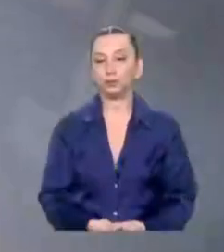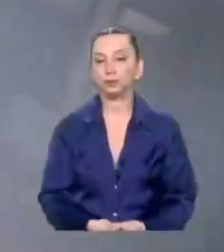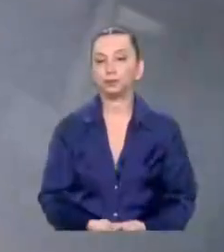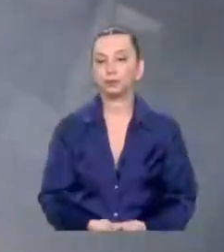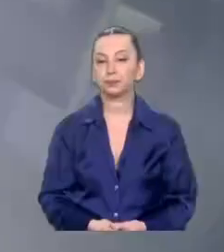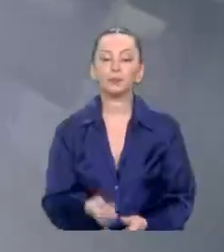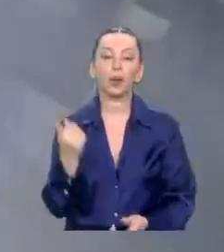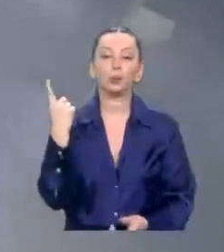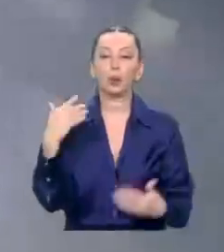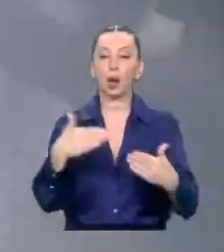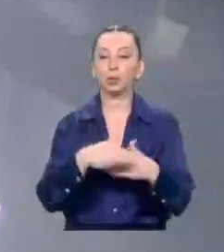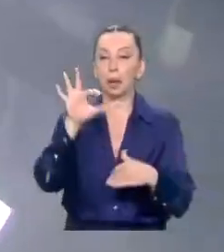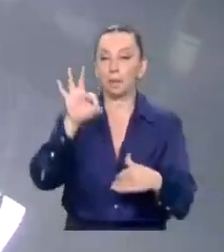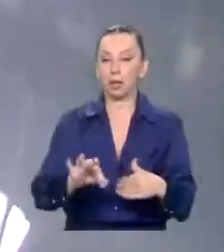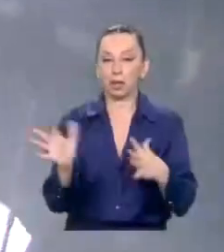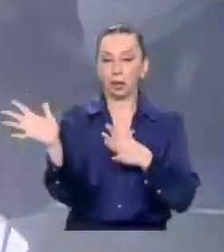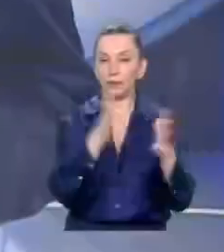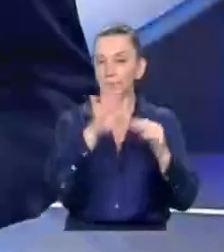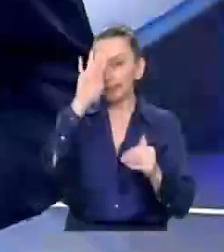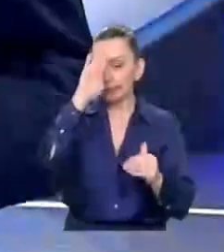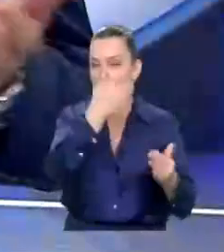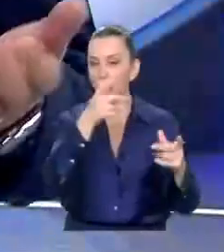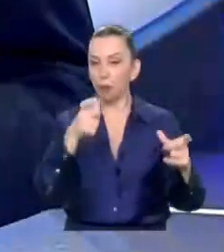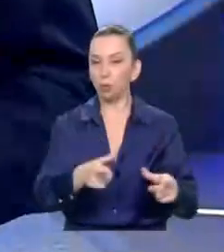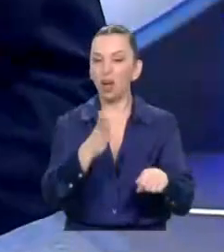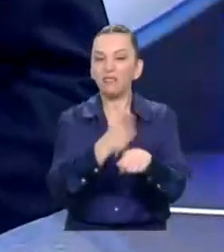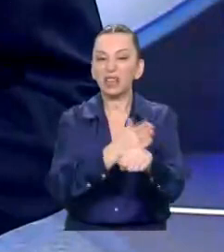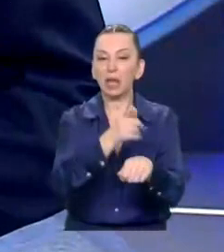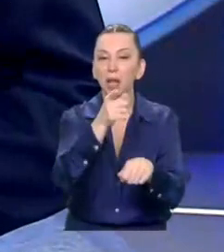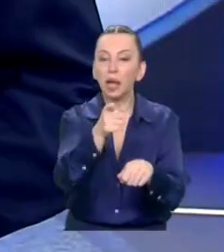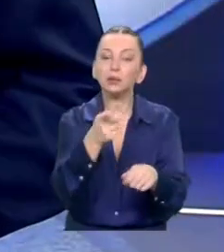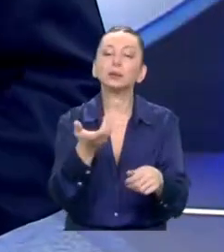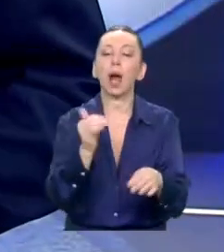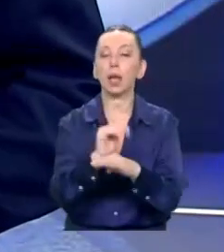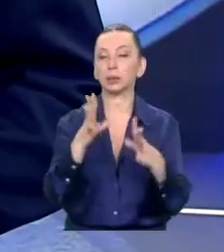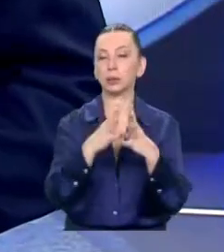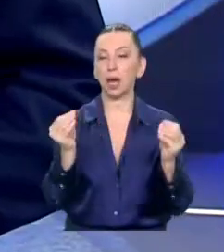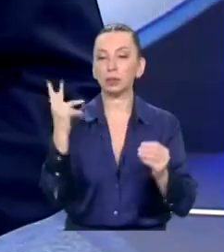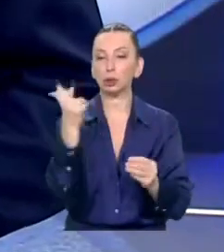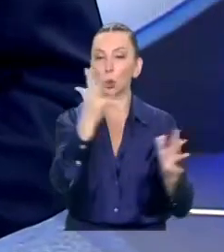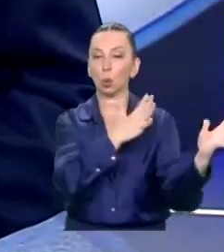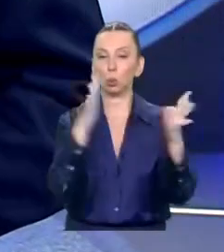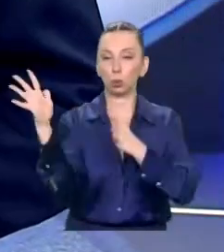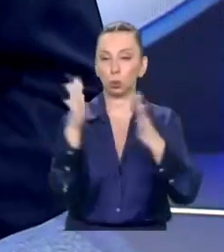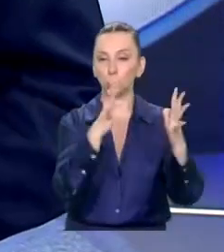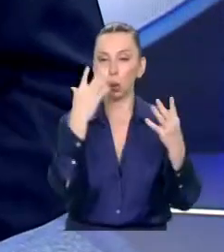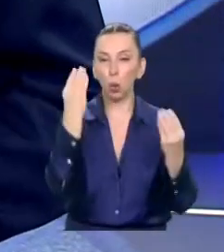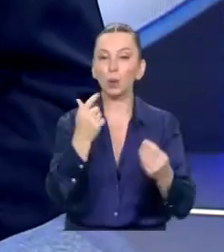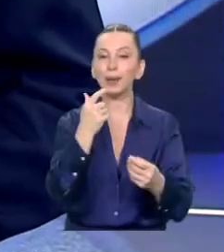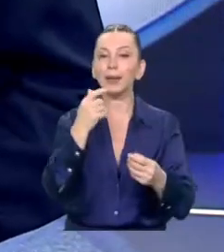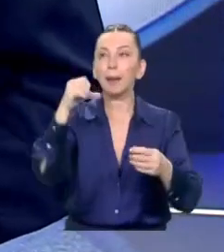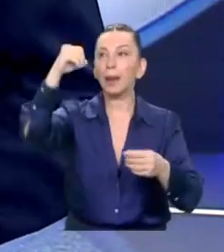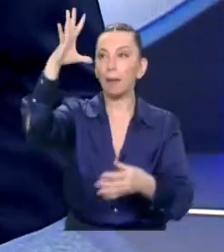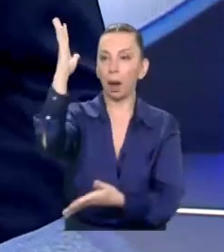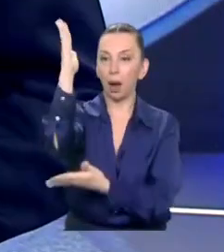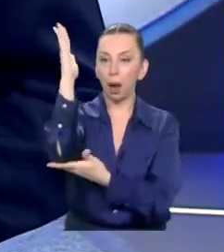Sevgili seyirciler, dün akşam başlayan fırtına İstanbul'da bir vatandaşımızı hayattan kopardı. Şiddetli rüzgarın devirdiği aydınlatma direği